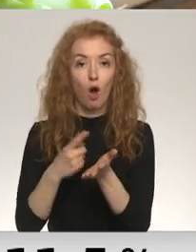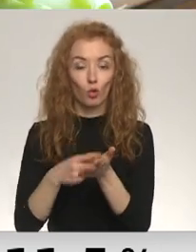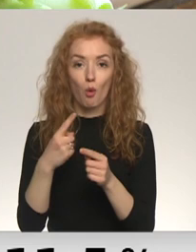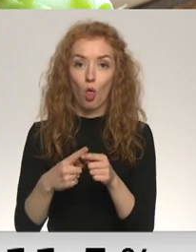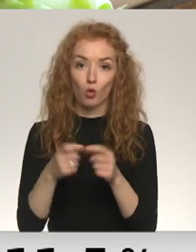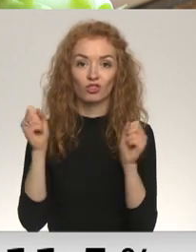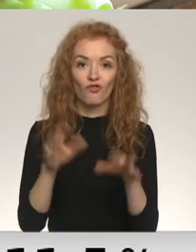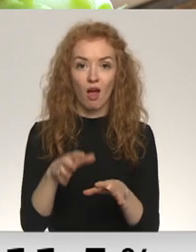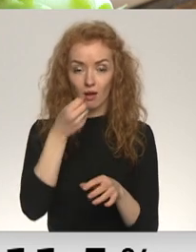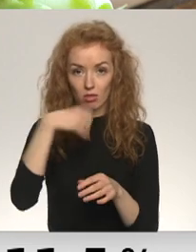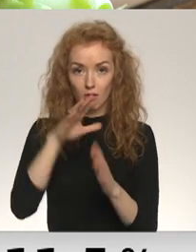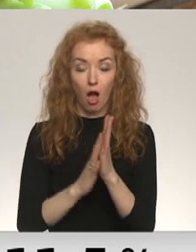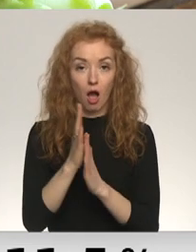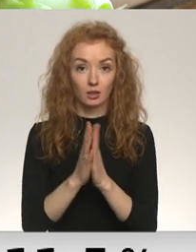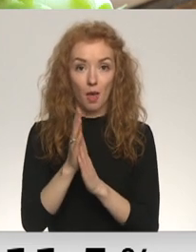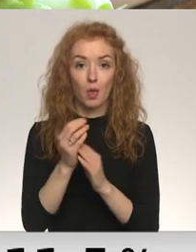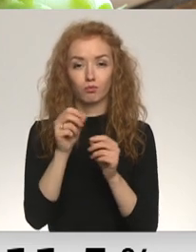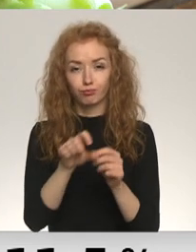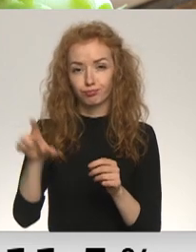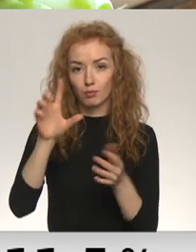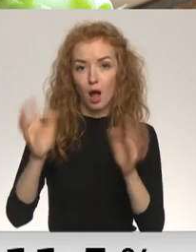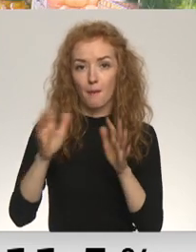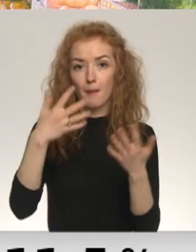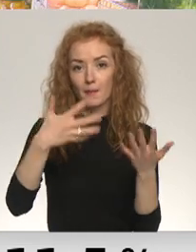svaigu dārzeņu cenas. Kāpums par apmēram